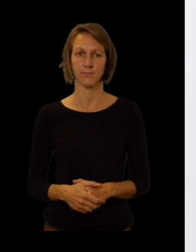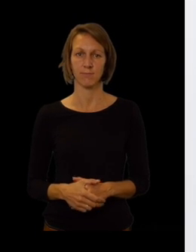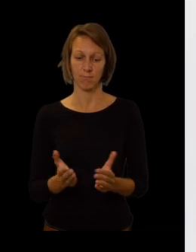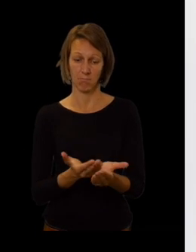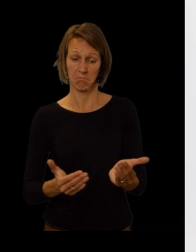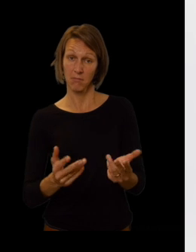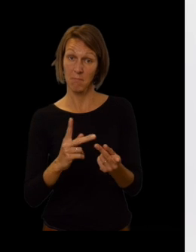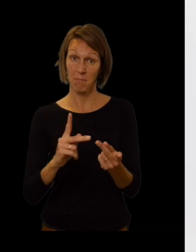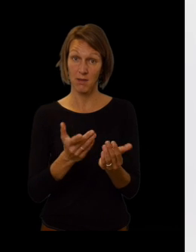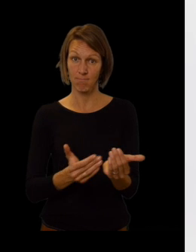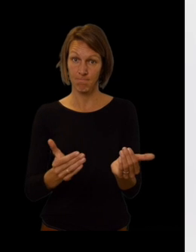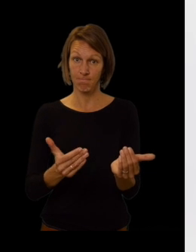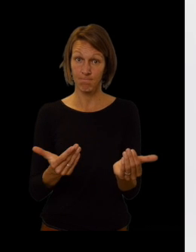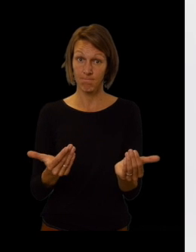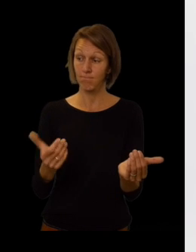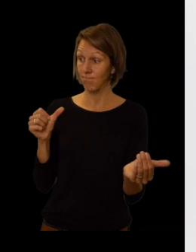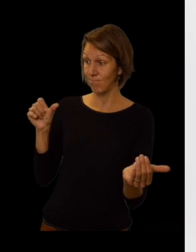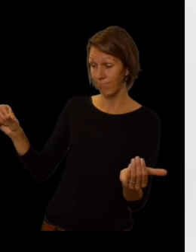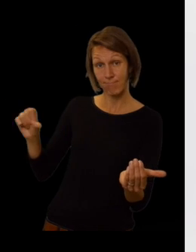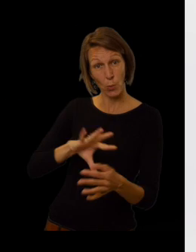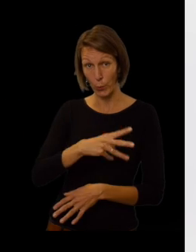Tout le reste se jette dans les toilettes.